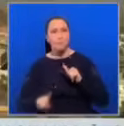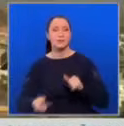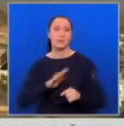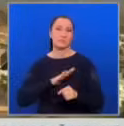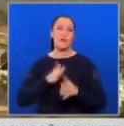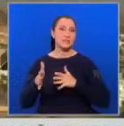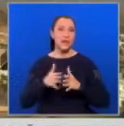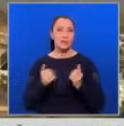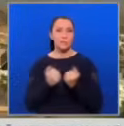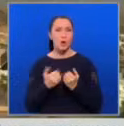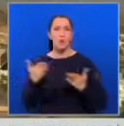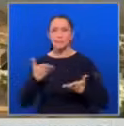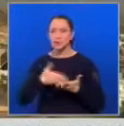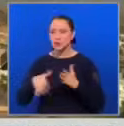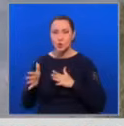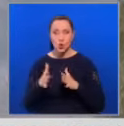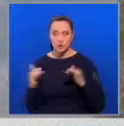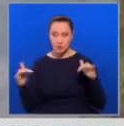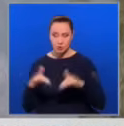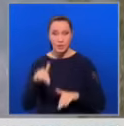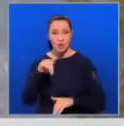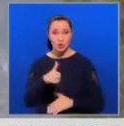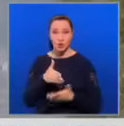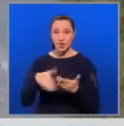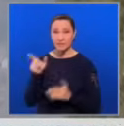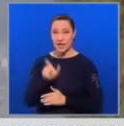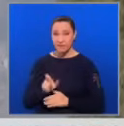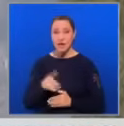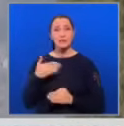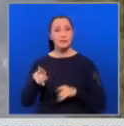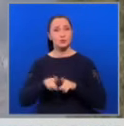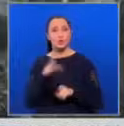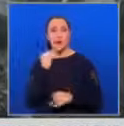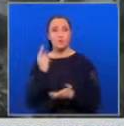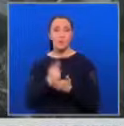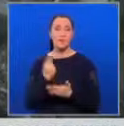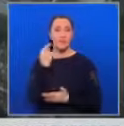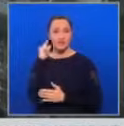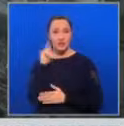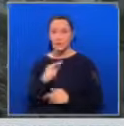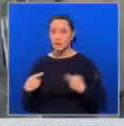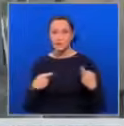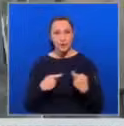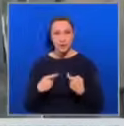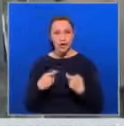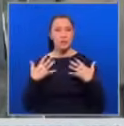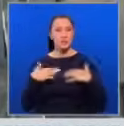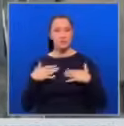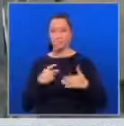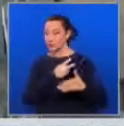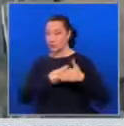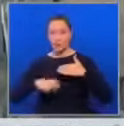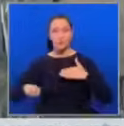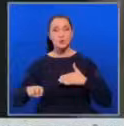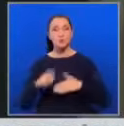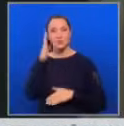места голяма част от жителите се струпаха в част на ивицата след като израел нареди още в първите дни на войната цивилните да напуснат